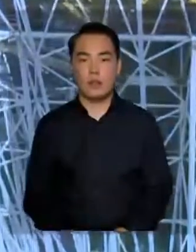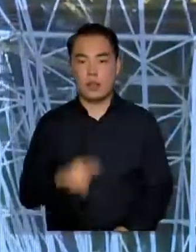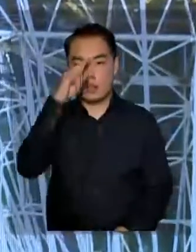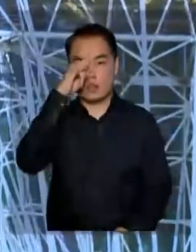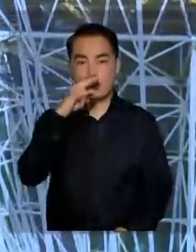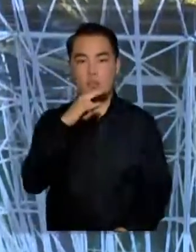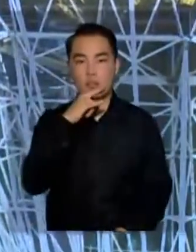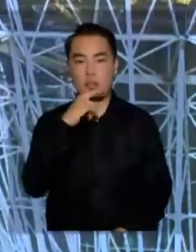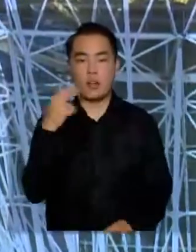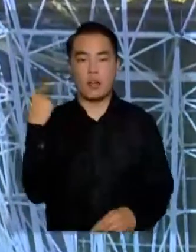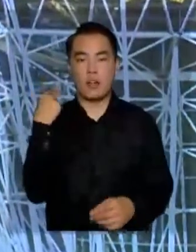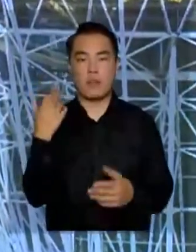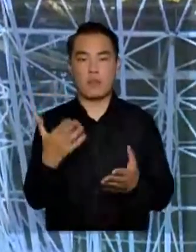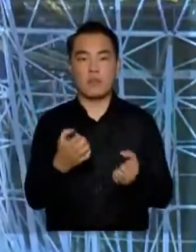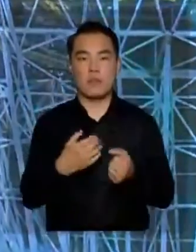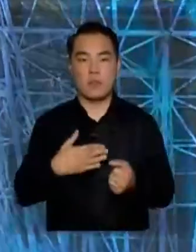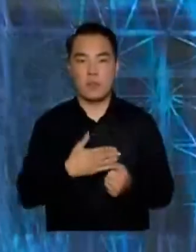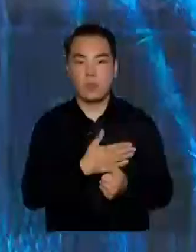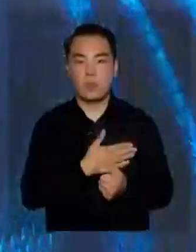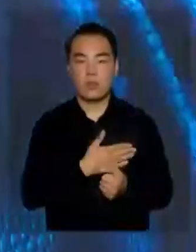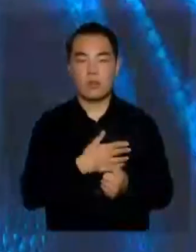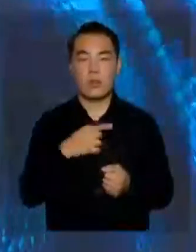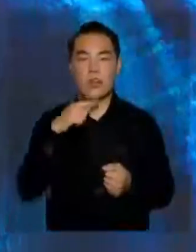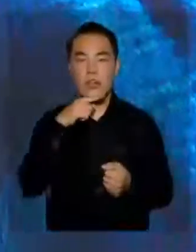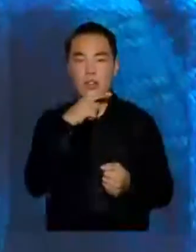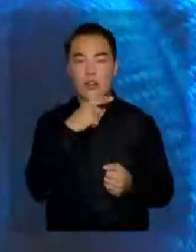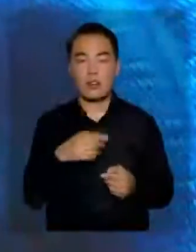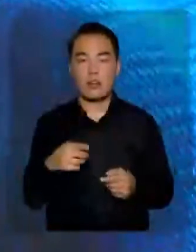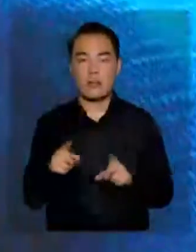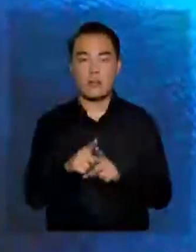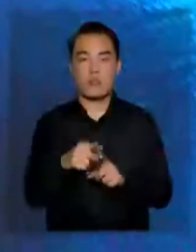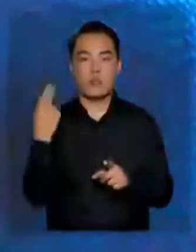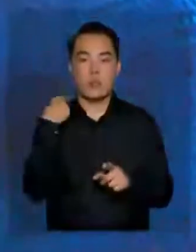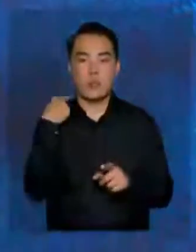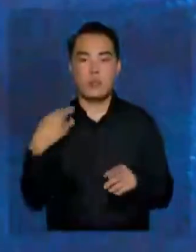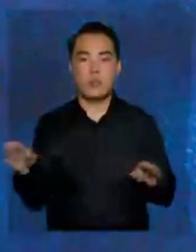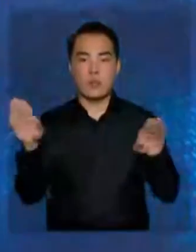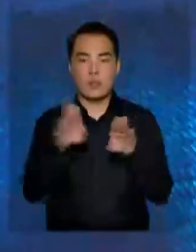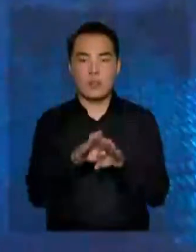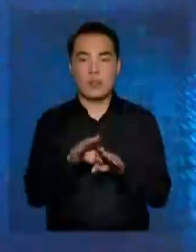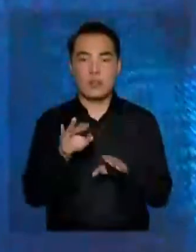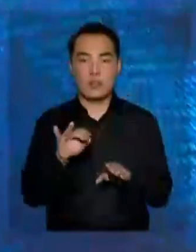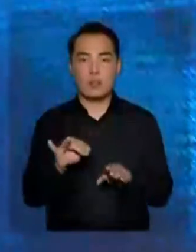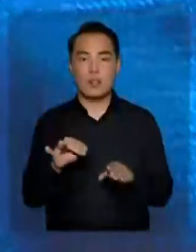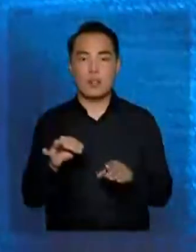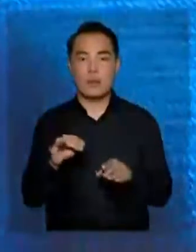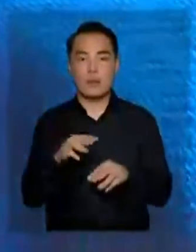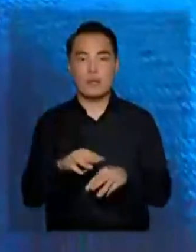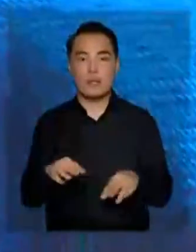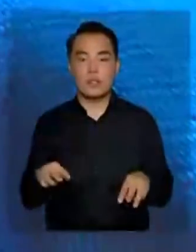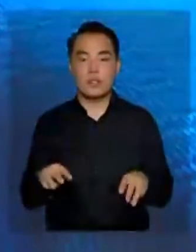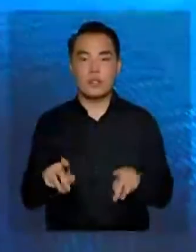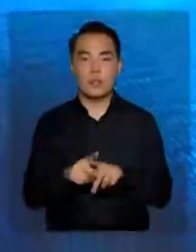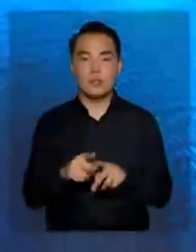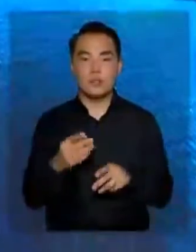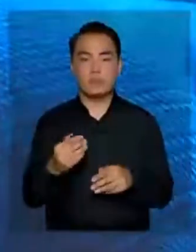Қазақстан қарыз алмақ, бюджет тапшылығын жауып, қаражат әлеуметтік салаға жұмсалады. Бүгін қаржы министрі